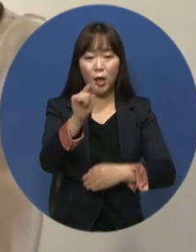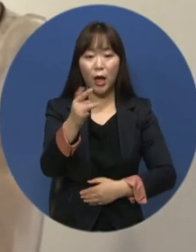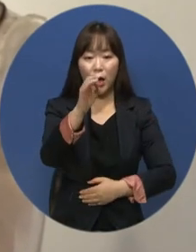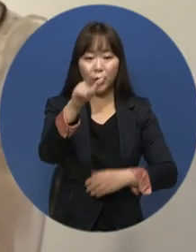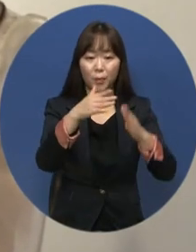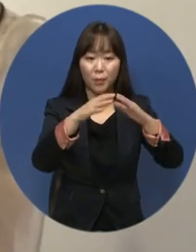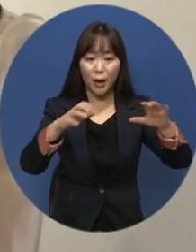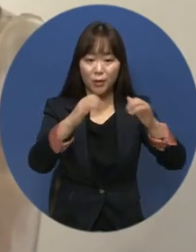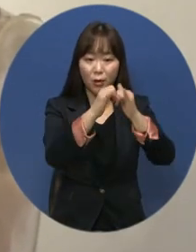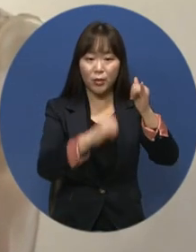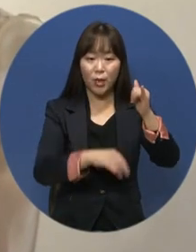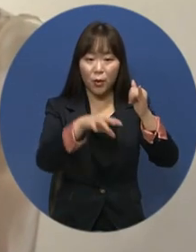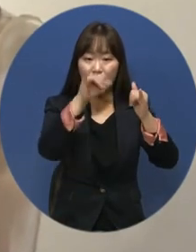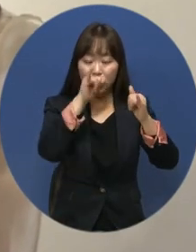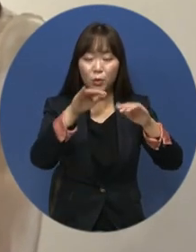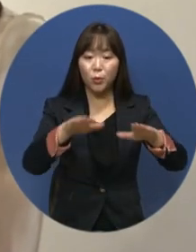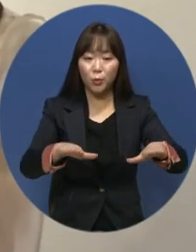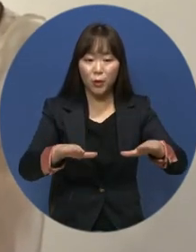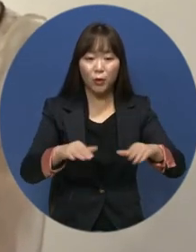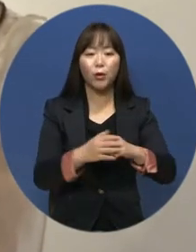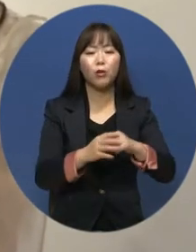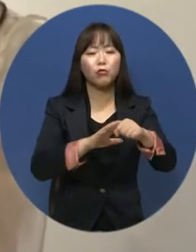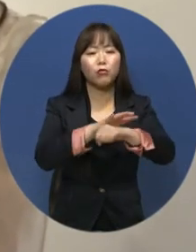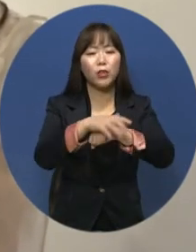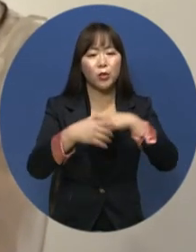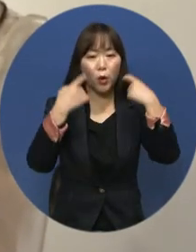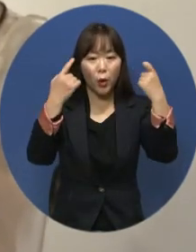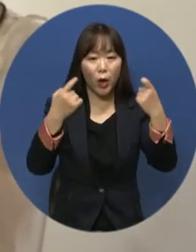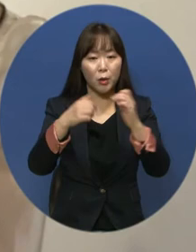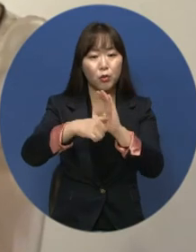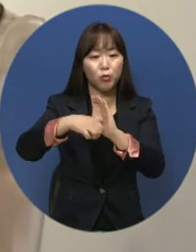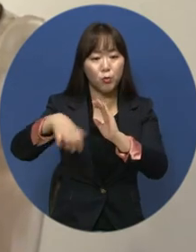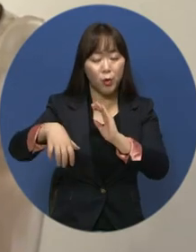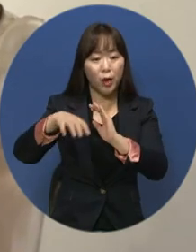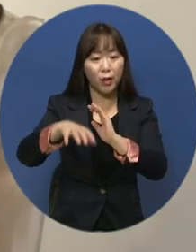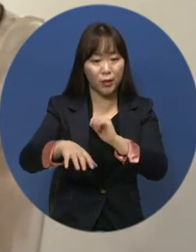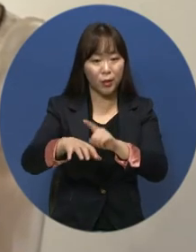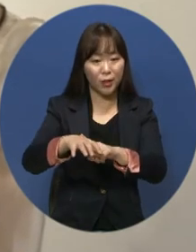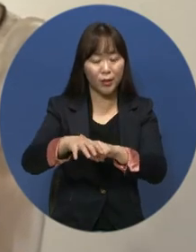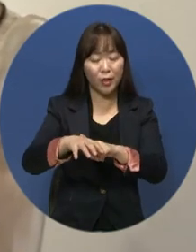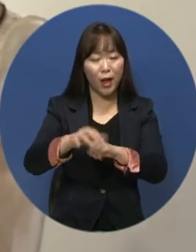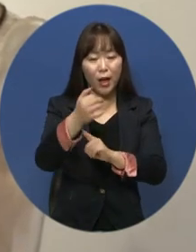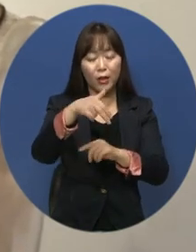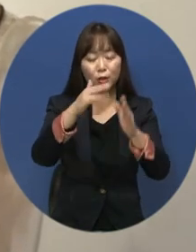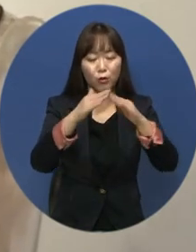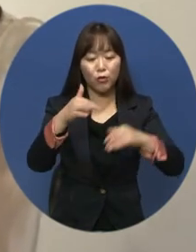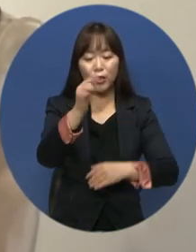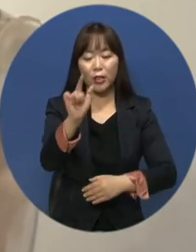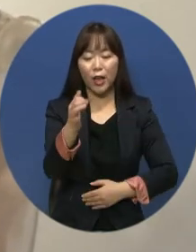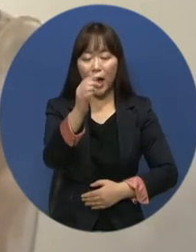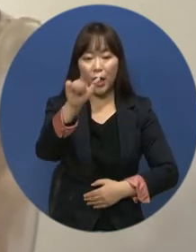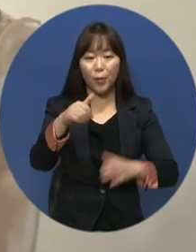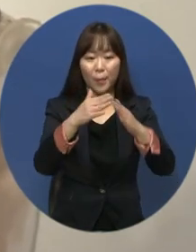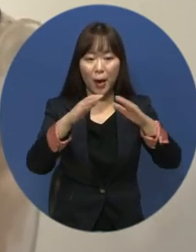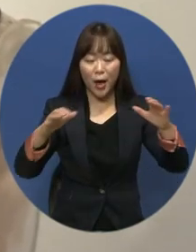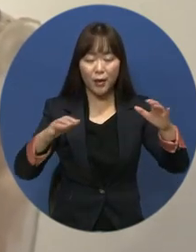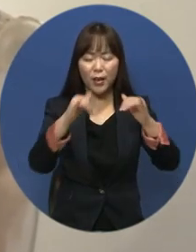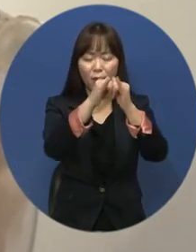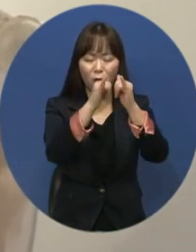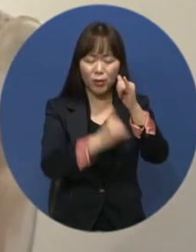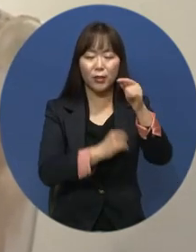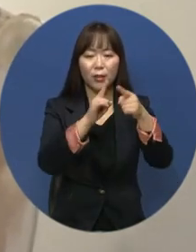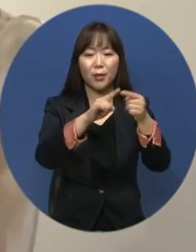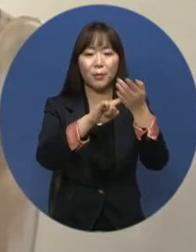진행되고 있는 이번 기획전 씨는 국제적인 관광 명소가 된 전주한옥마을 해 유서 깊은 역사를 다루고